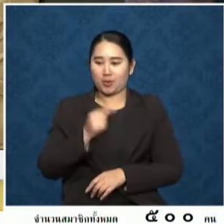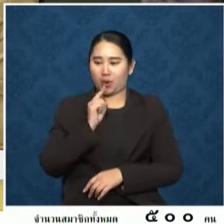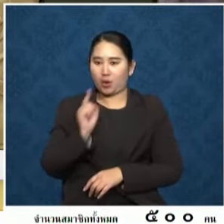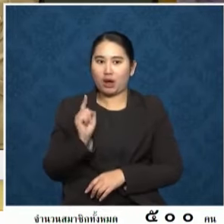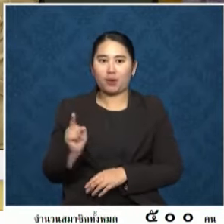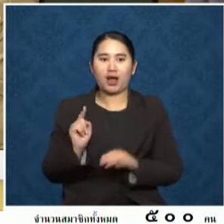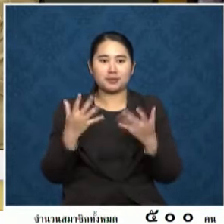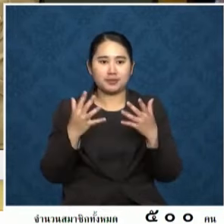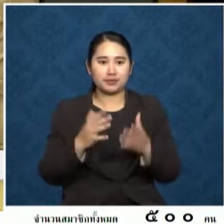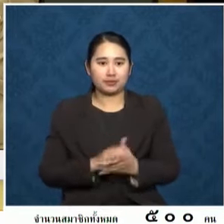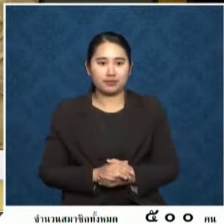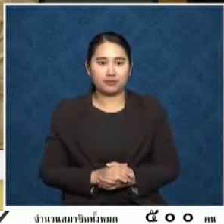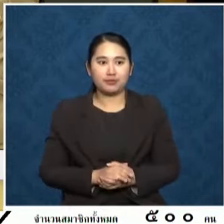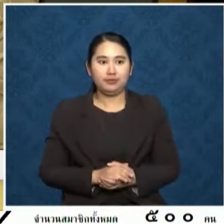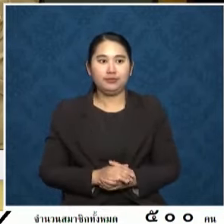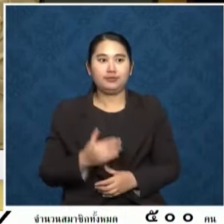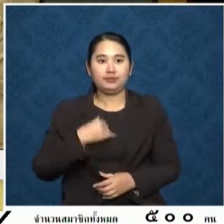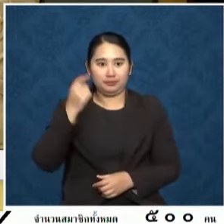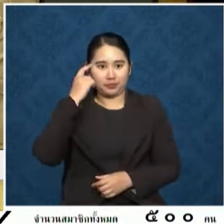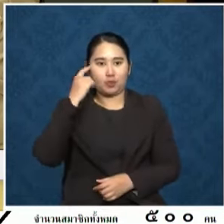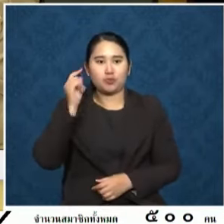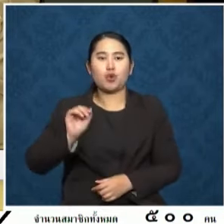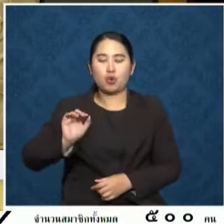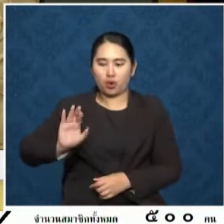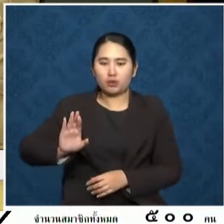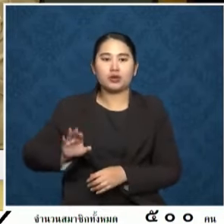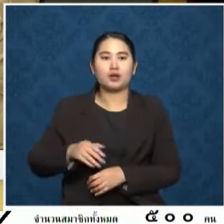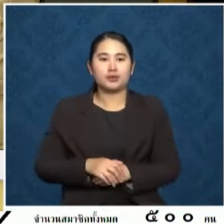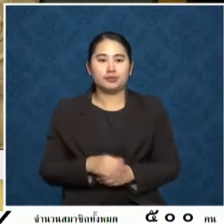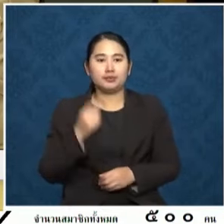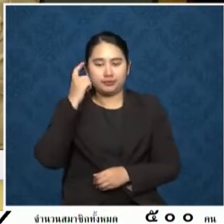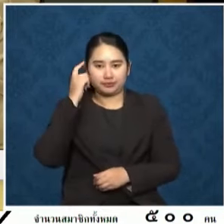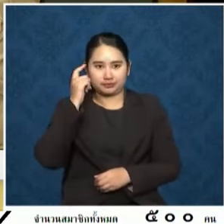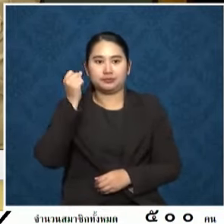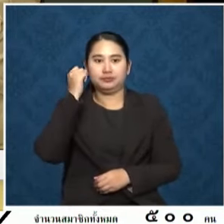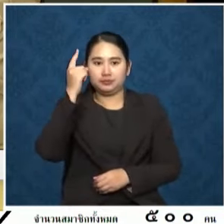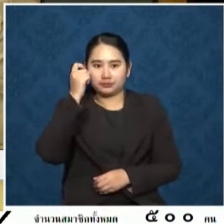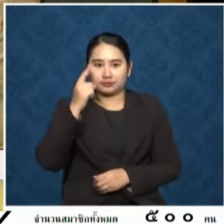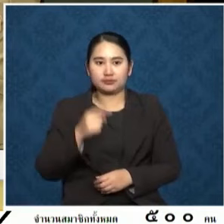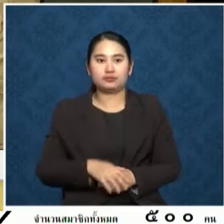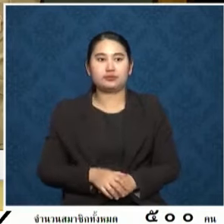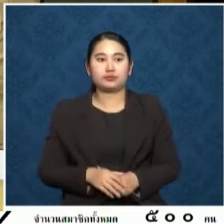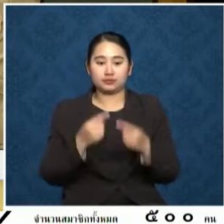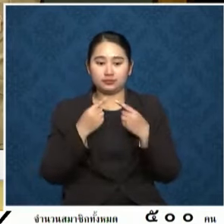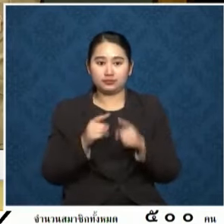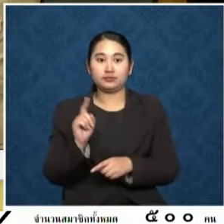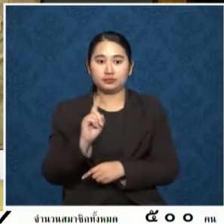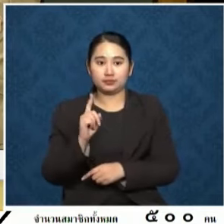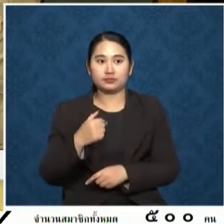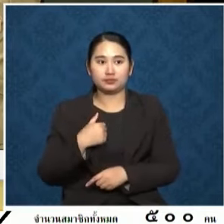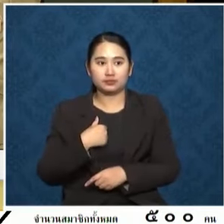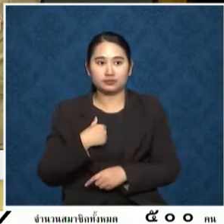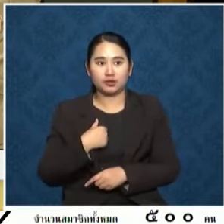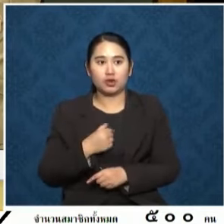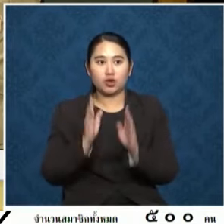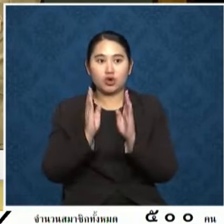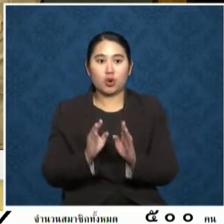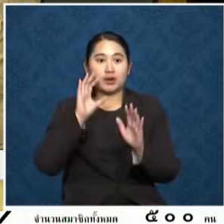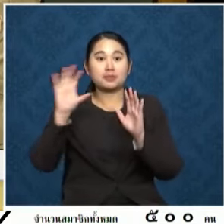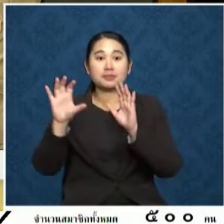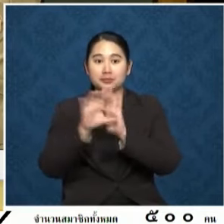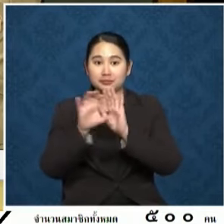านนะครับเพราะผมรู้จุดยืนท่านผมก็เข้าใจแต่ผมเข้าใจว่าคนที่พิจารณา